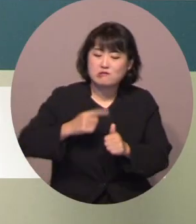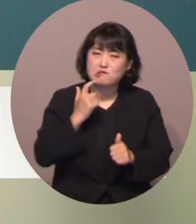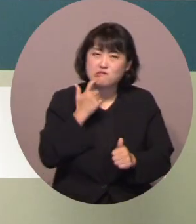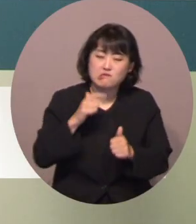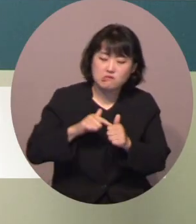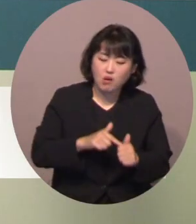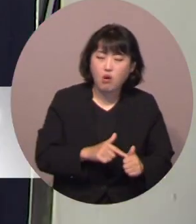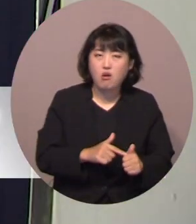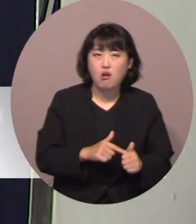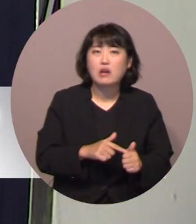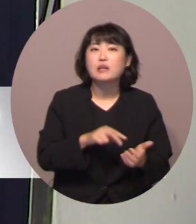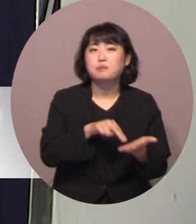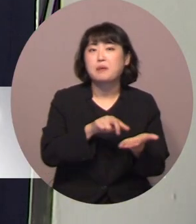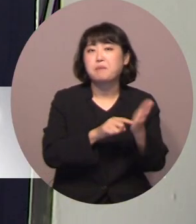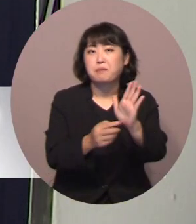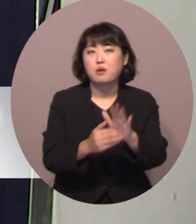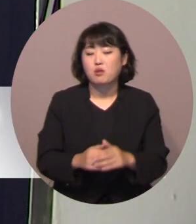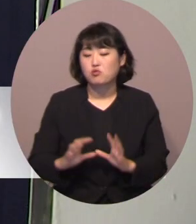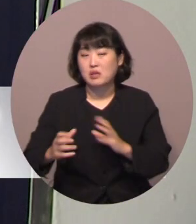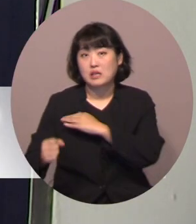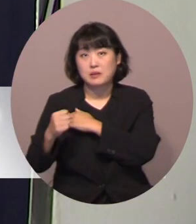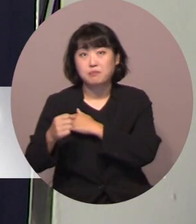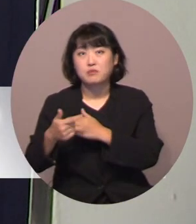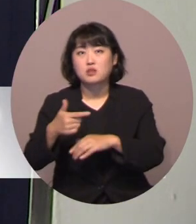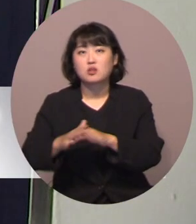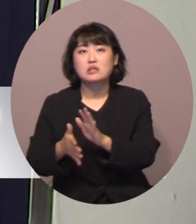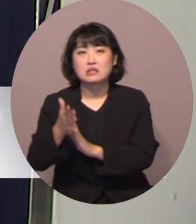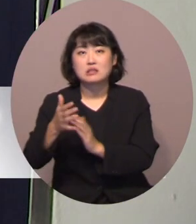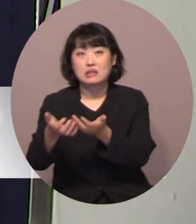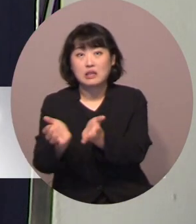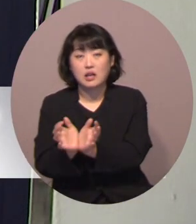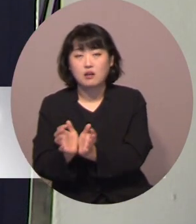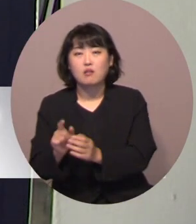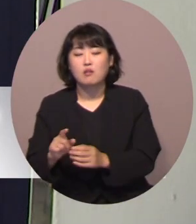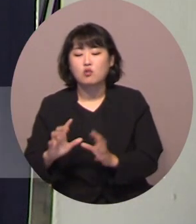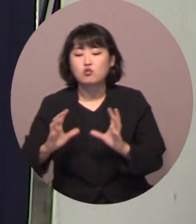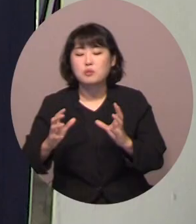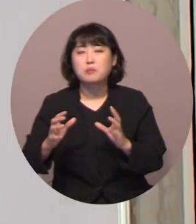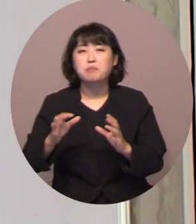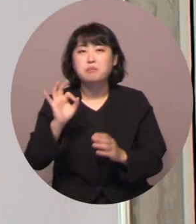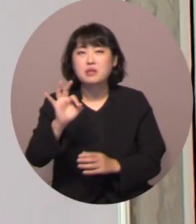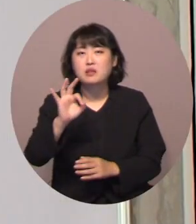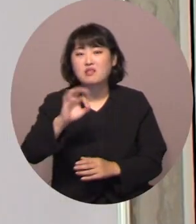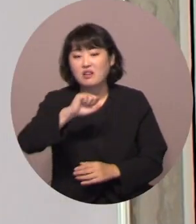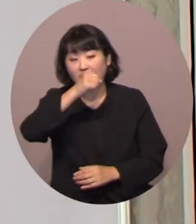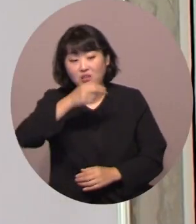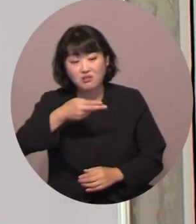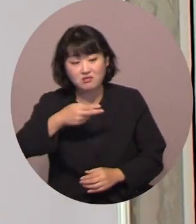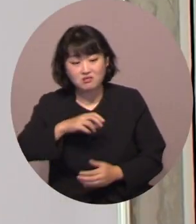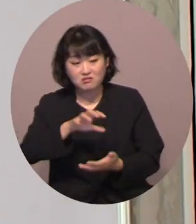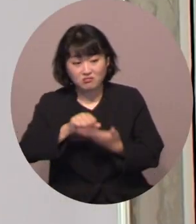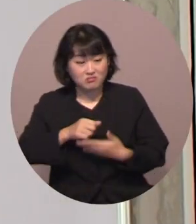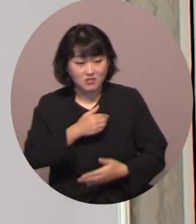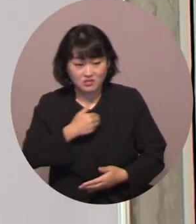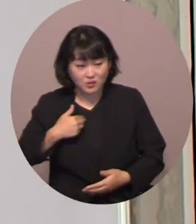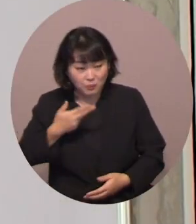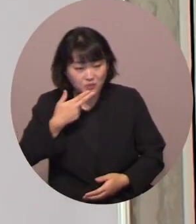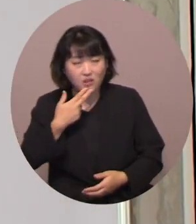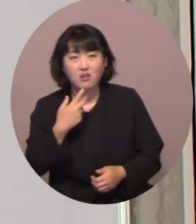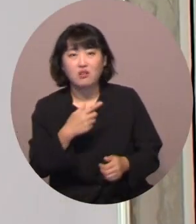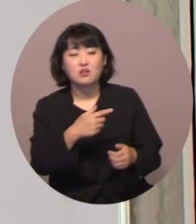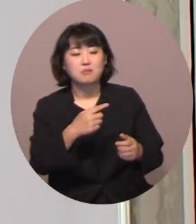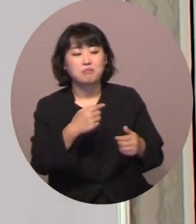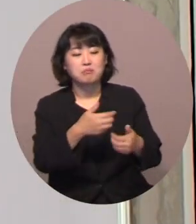불과하다고 주장했고 국민의 임 대전시당 논평을 내 국비 확보에 자신이 없느냐며 민주당을